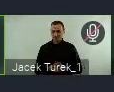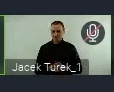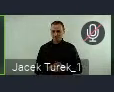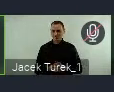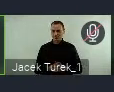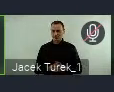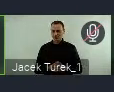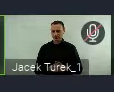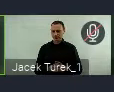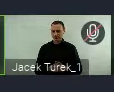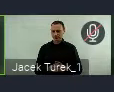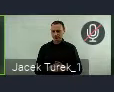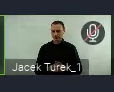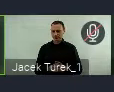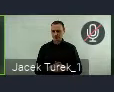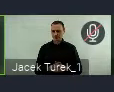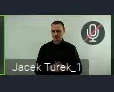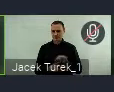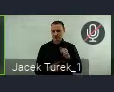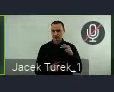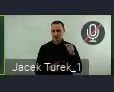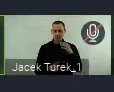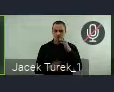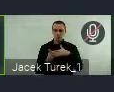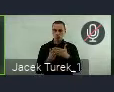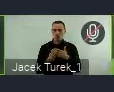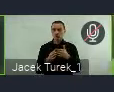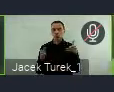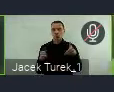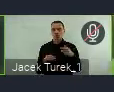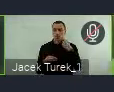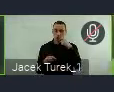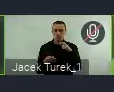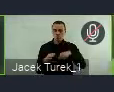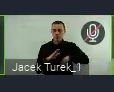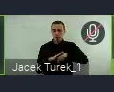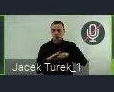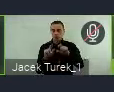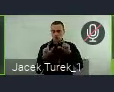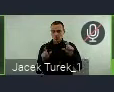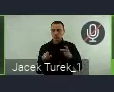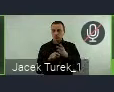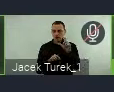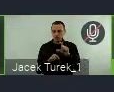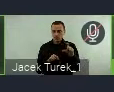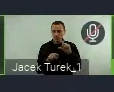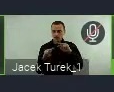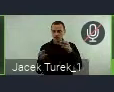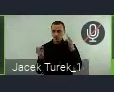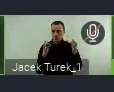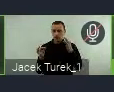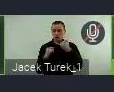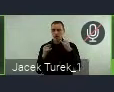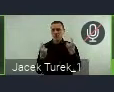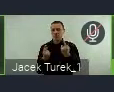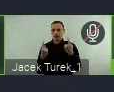Dobrze pani Anna jeszcze pisał co może zadbać na przykład klub sportowy piłki nożnej budynki dostępność cyfrowa przekazywanych informacji przy wydarzenia na